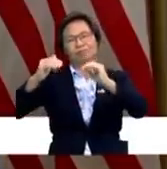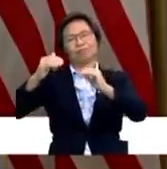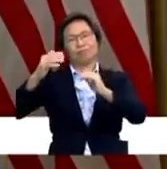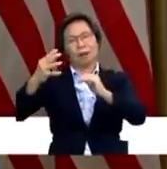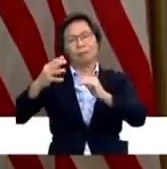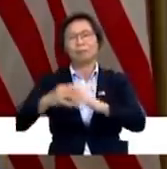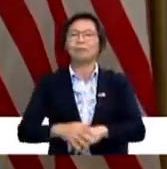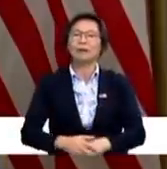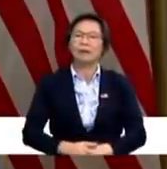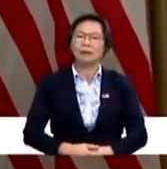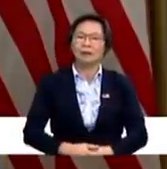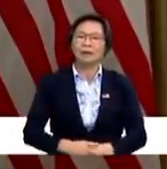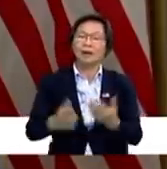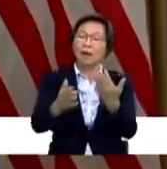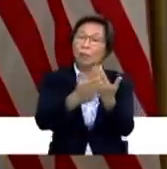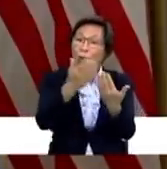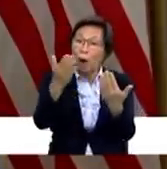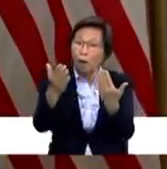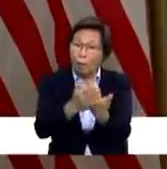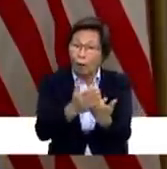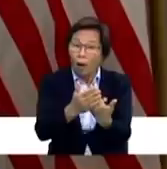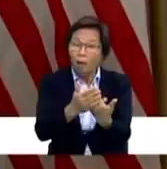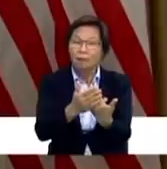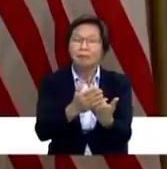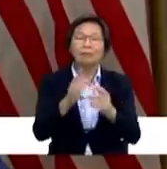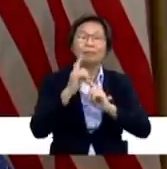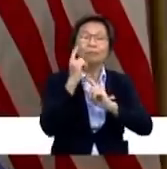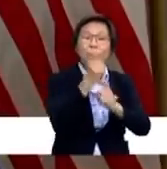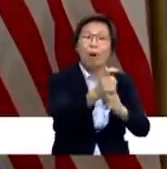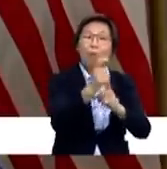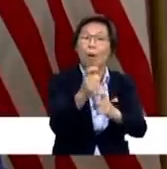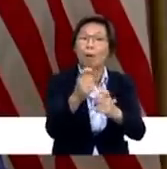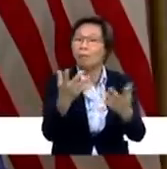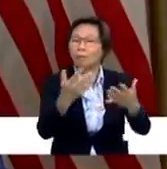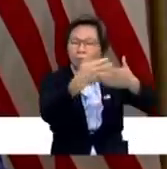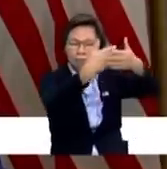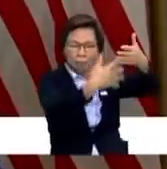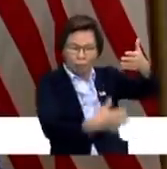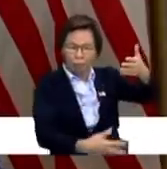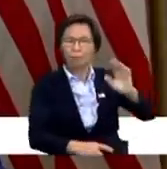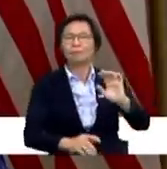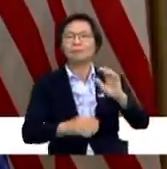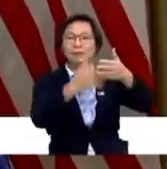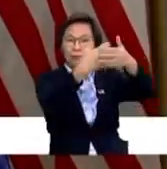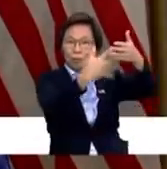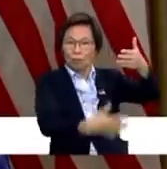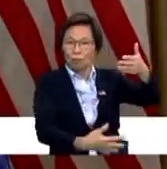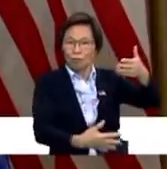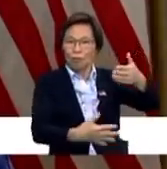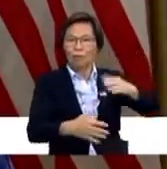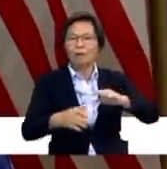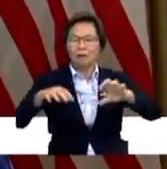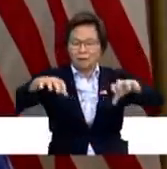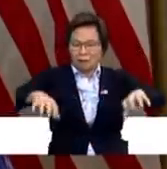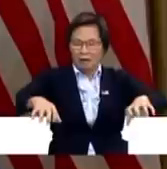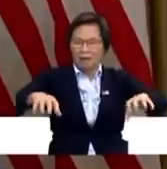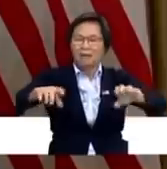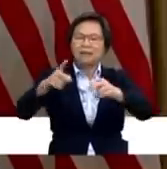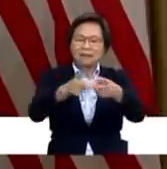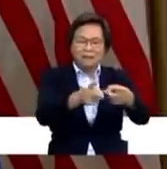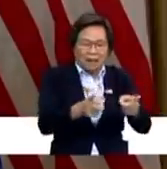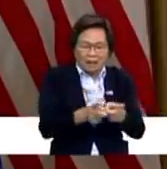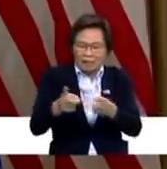kebudayaan pudan tersebut secara amnya adalah seperti by COD hai oke rentas daerah di